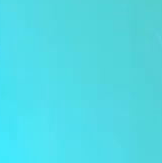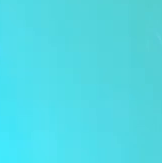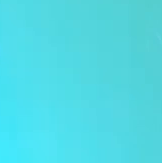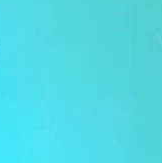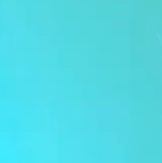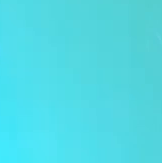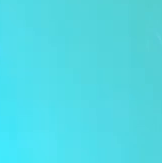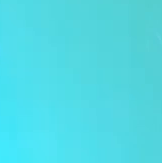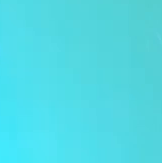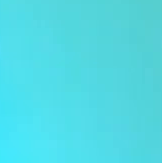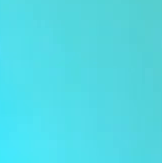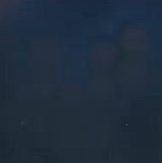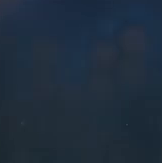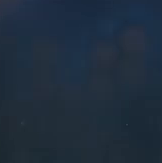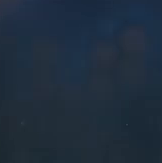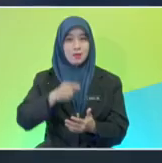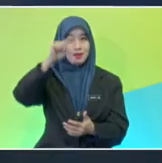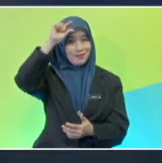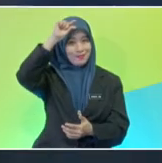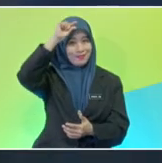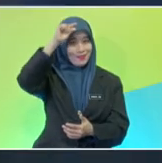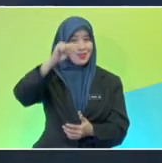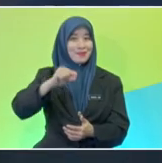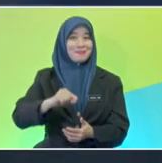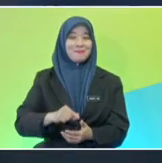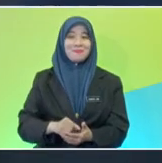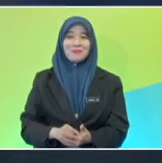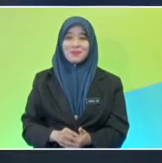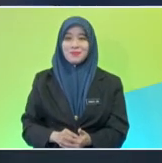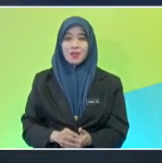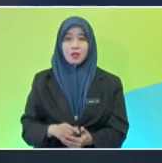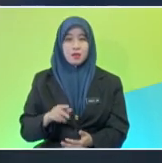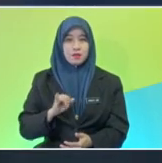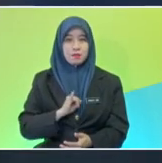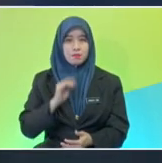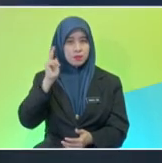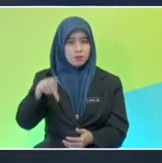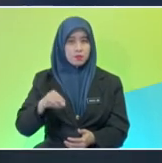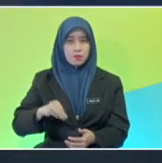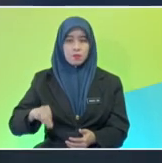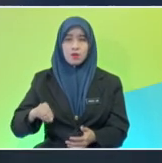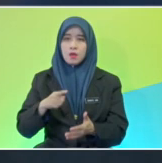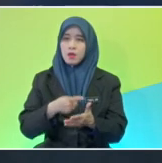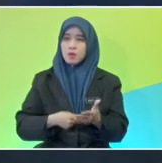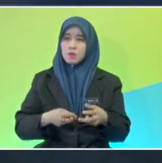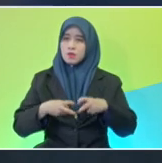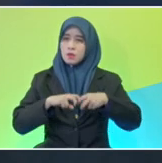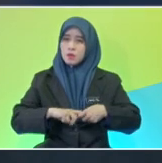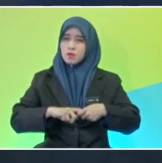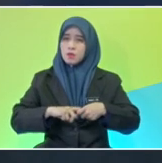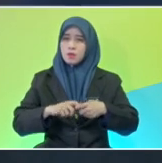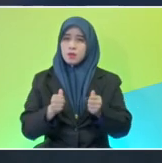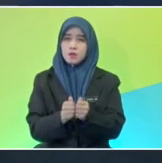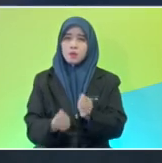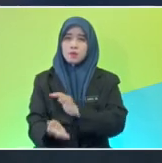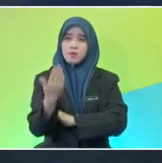Terbaik. Baik, Long. Ya. Ini saya pasti murid-murid nak tanya ni. Apa kaitan pagi, petang,